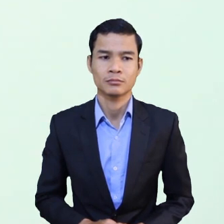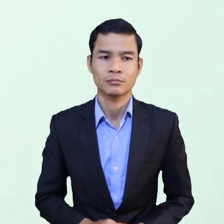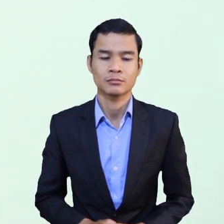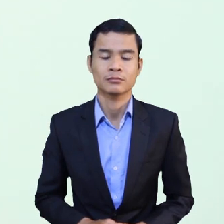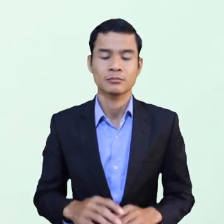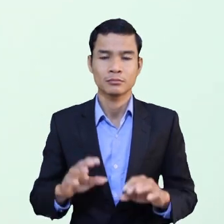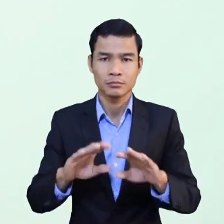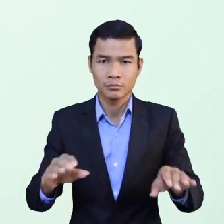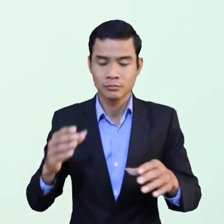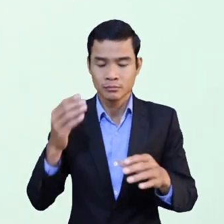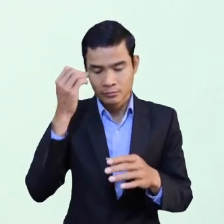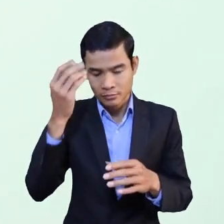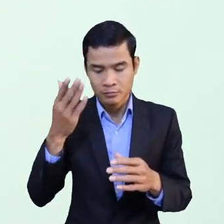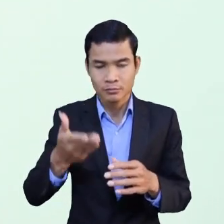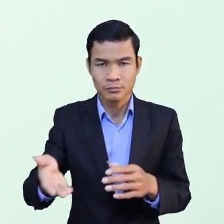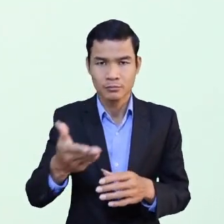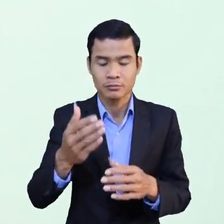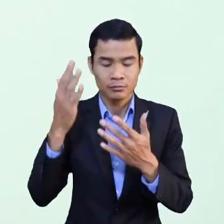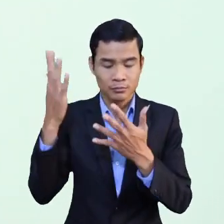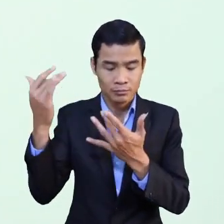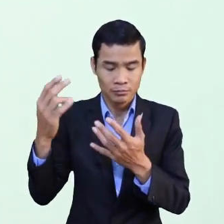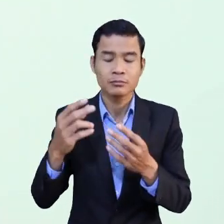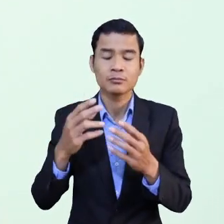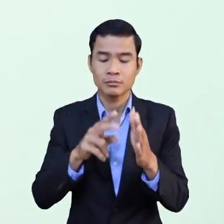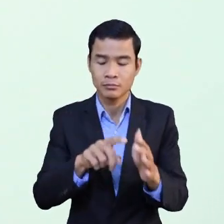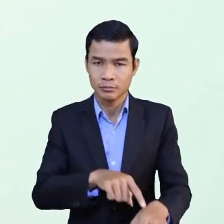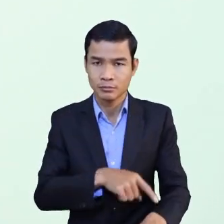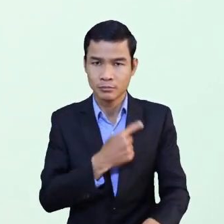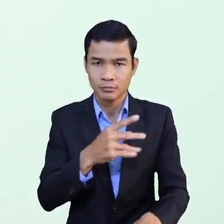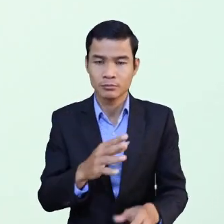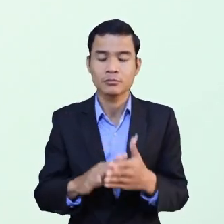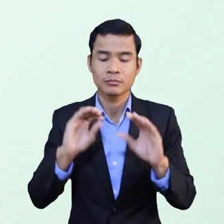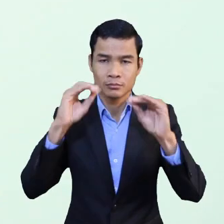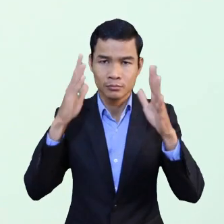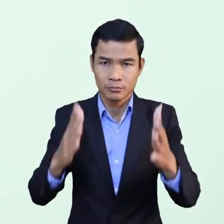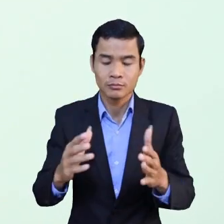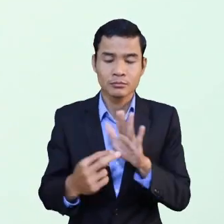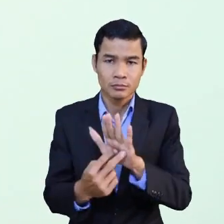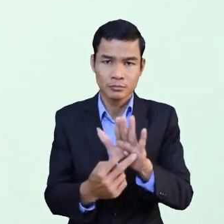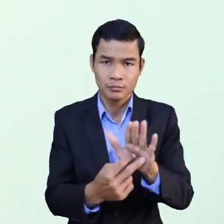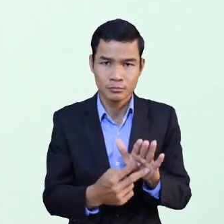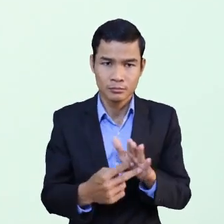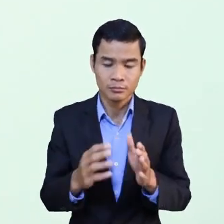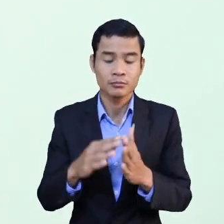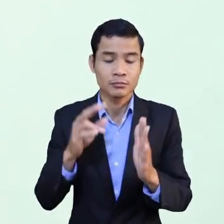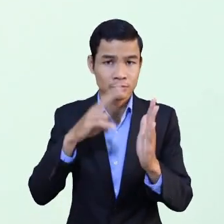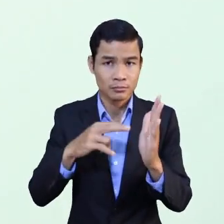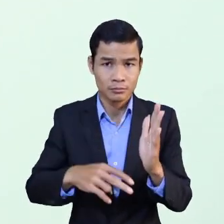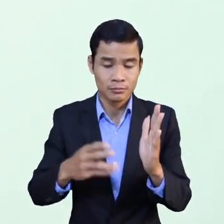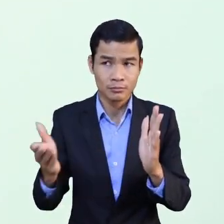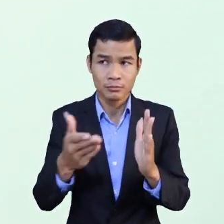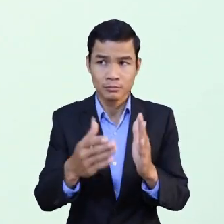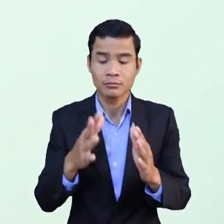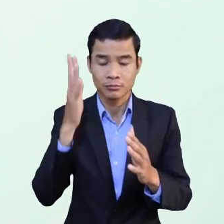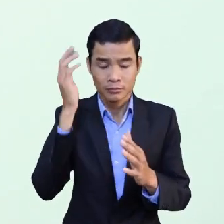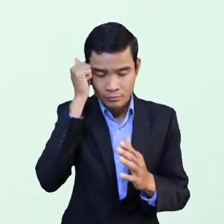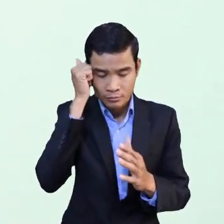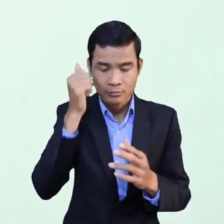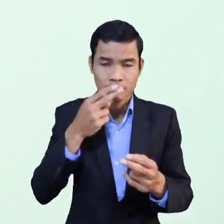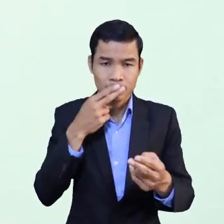ចាអញ្ចឹងដើម្បីកុំឲ្យកូនកូនតន្ទឹងរង់ចាំយូរអ្នកគ្រូនឹងបង្ហាញអត្ថបទជូនកូនចាឲ្យកូនកូនកុំភ្លេចចាំចម្